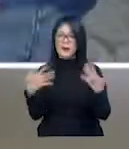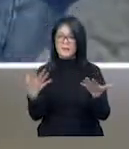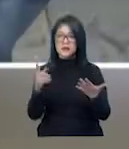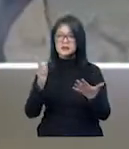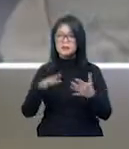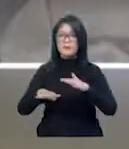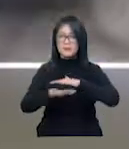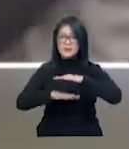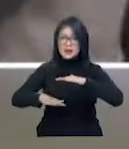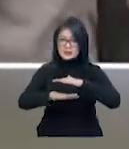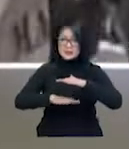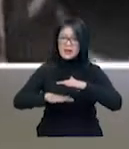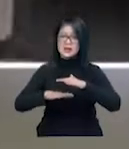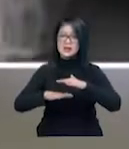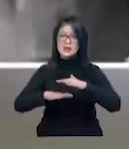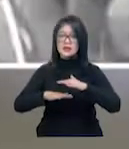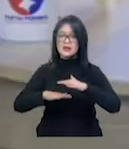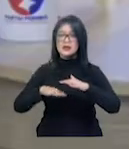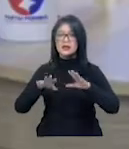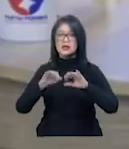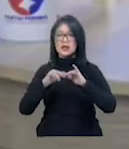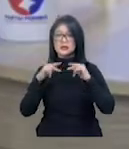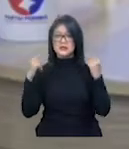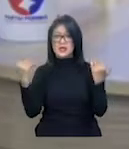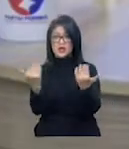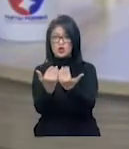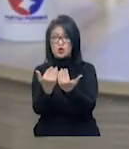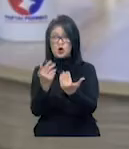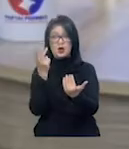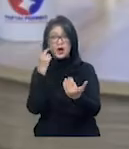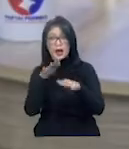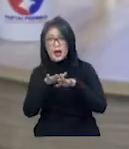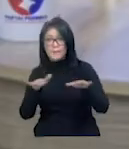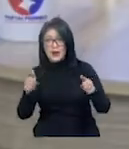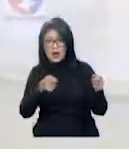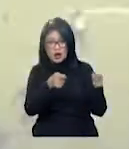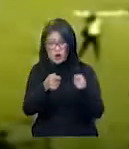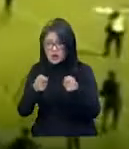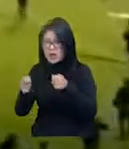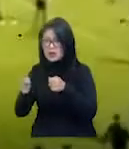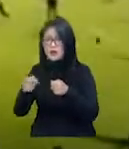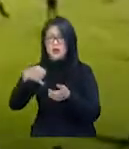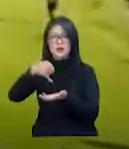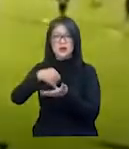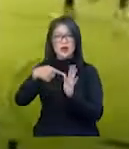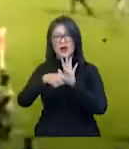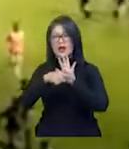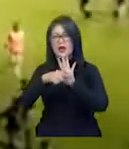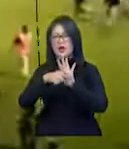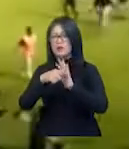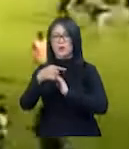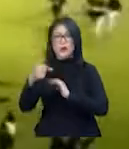operasional operasi pengaman stadionnya juga jelek buruk jadi ini kesalahan yang berulang-ulang PSSI